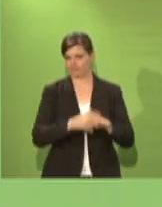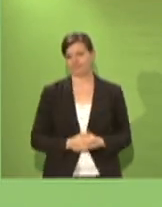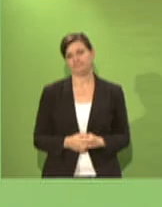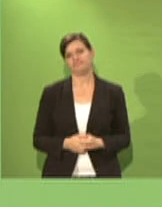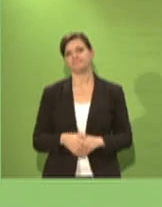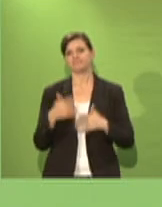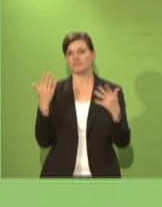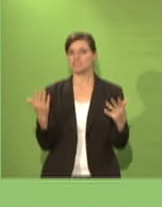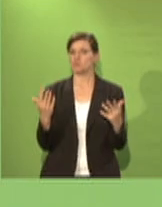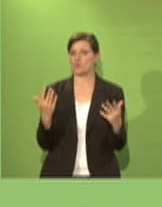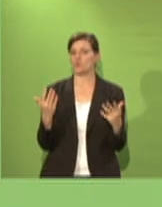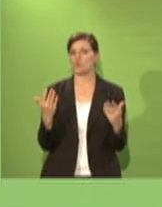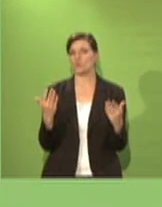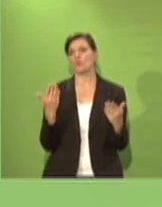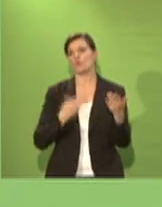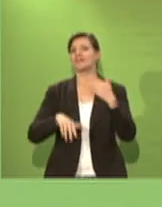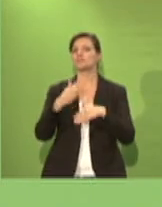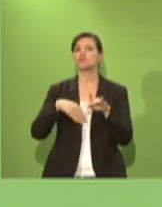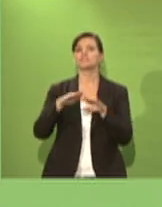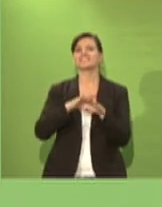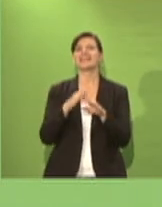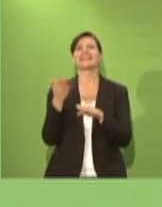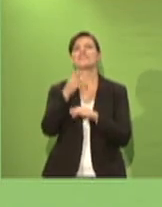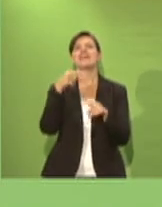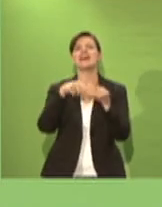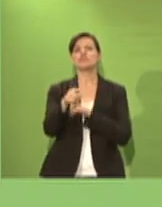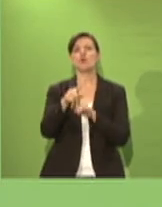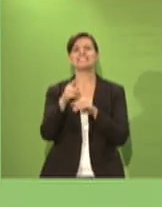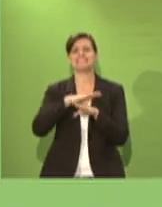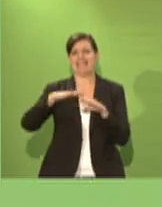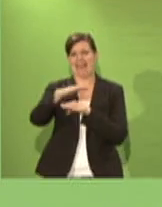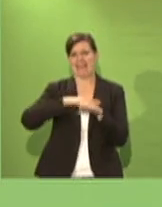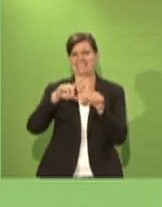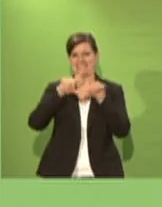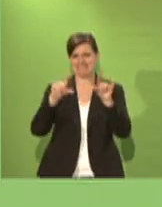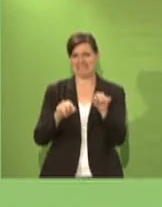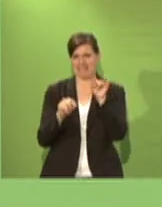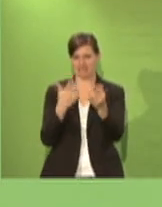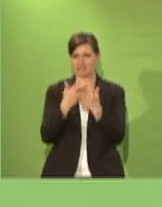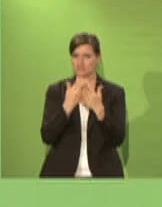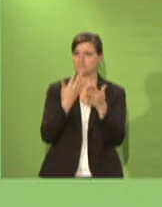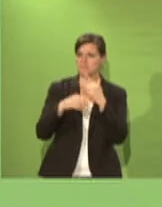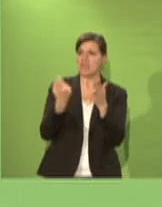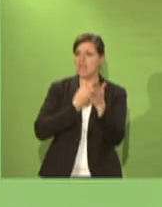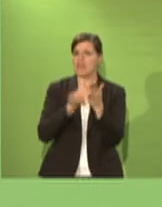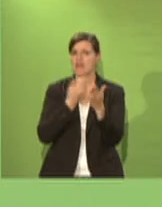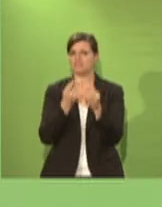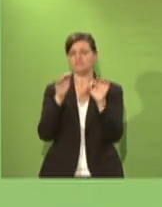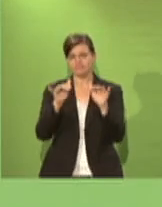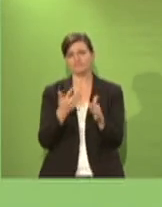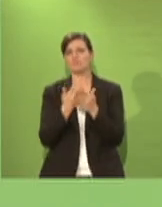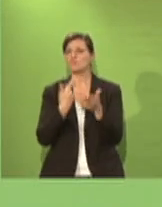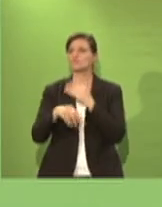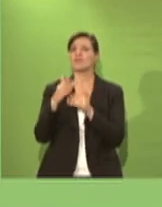der Tendenzen, die eben durch das Quer-durchs-Land-Ticket und anderer Pauschaltickets für den Nahverkehr gestiegen sind, dass Leute eben auch über größere Strecken im